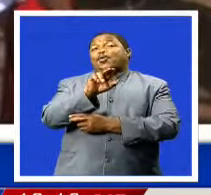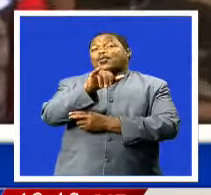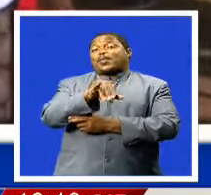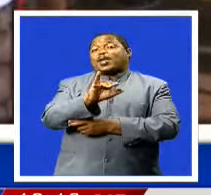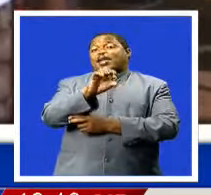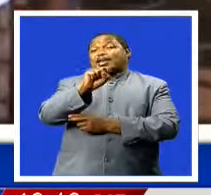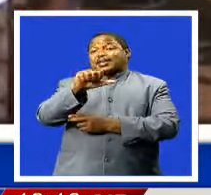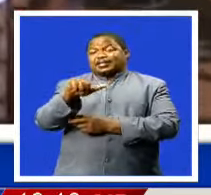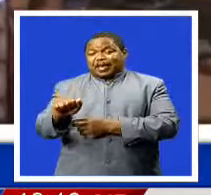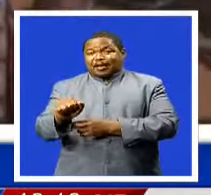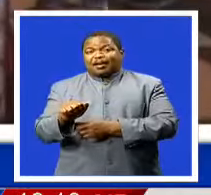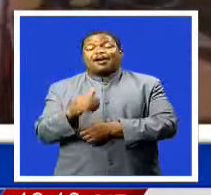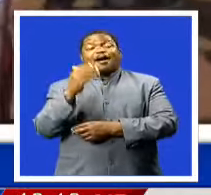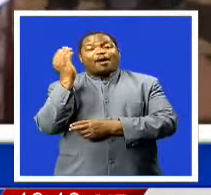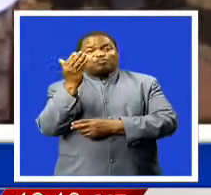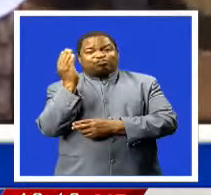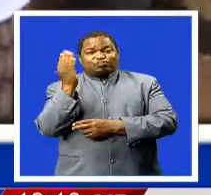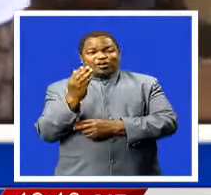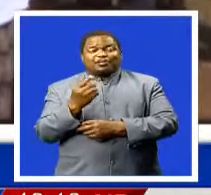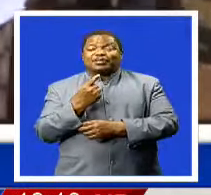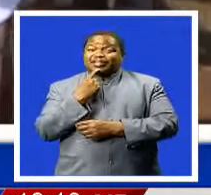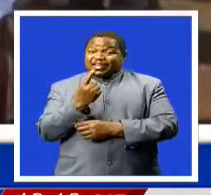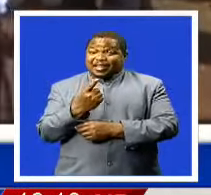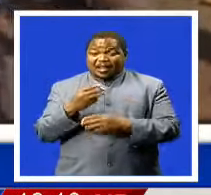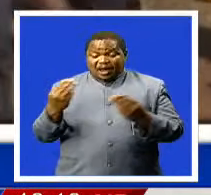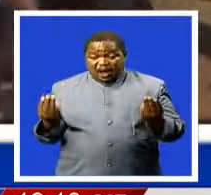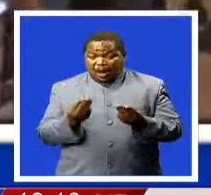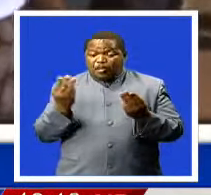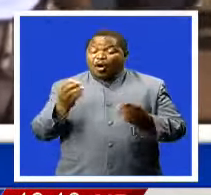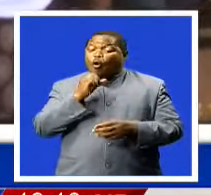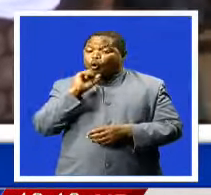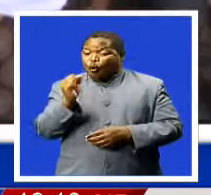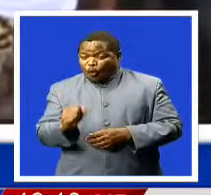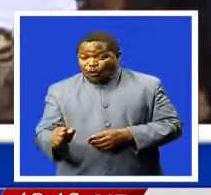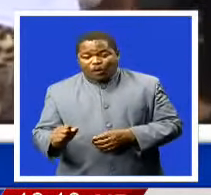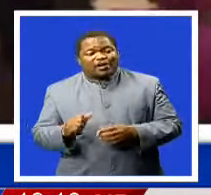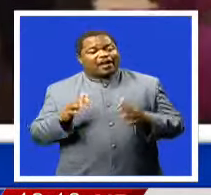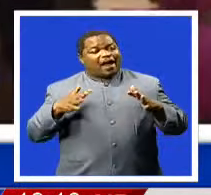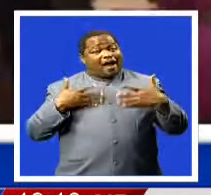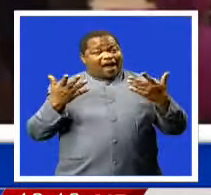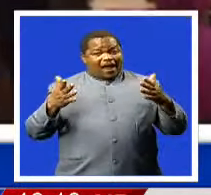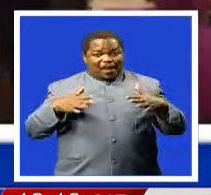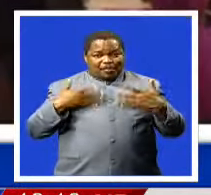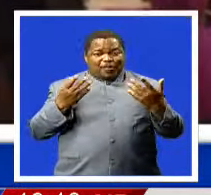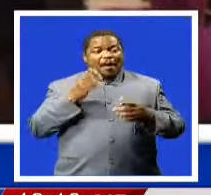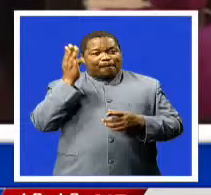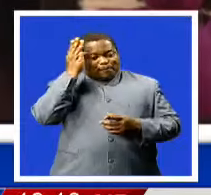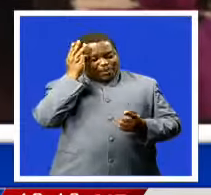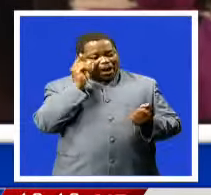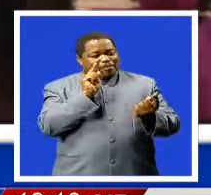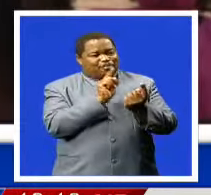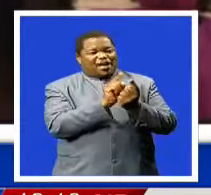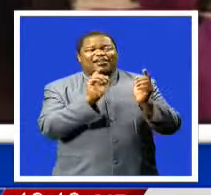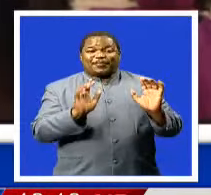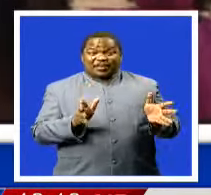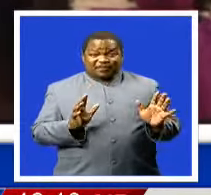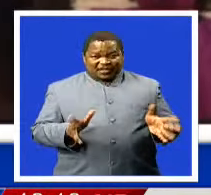nokuthi baba sevusweni kulomuhla babenelithuba lelikhulu labangeke baze balikhohlwe